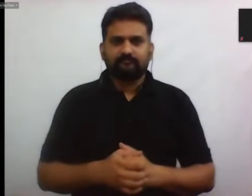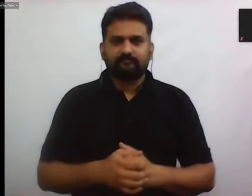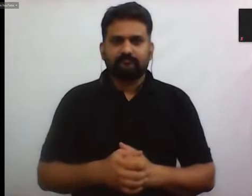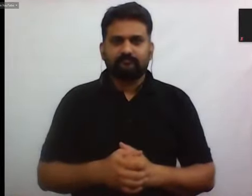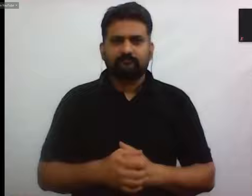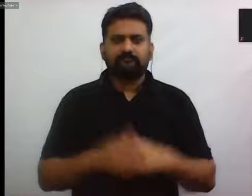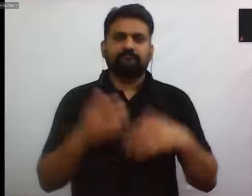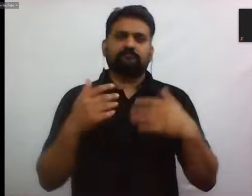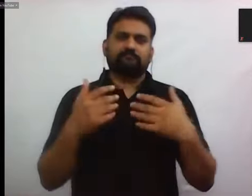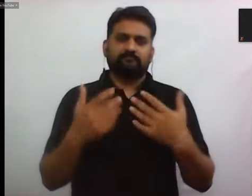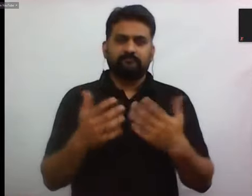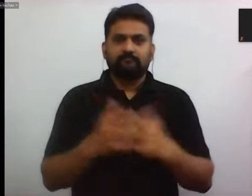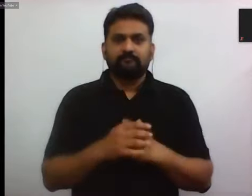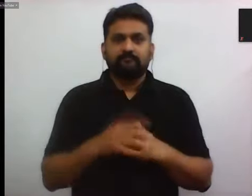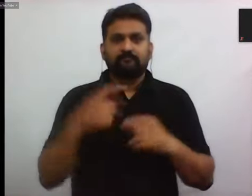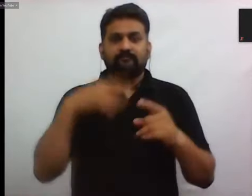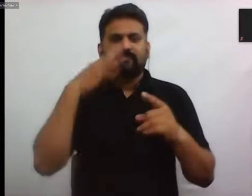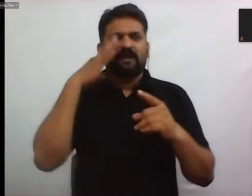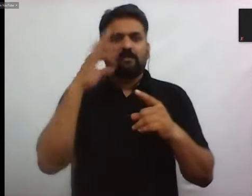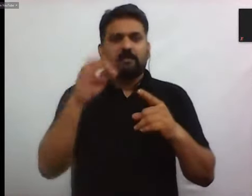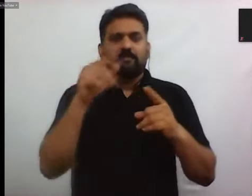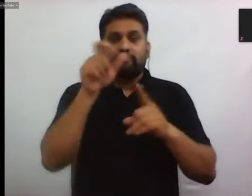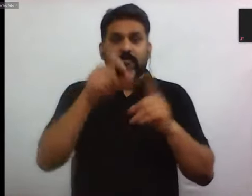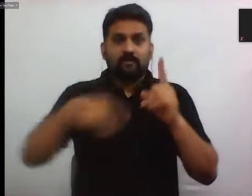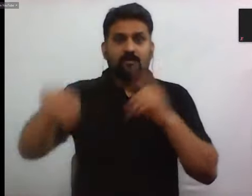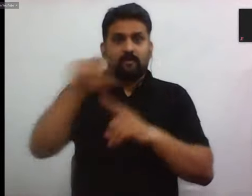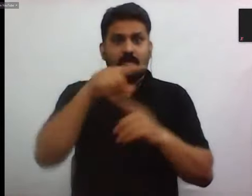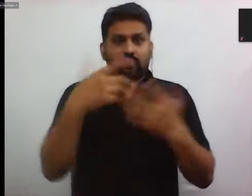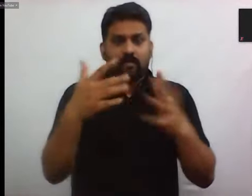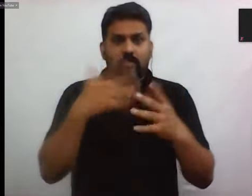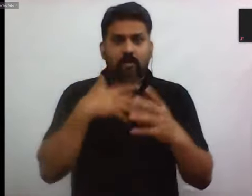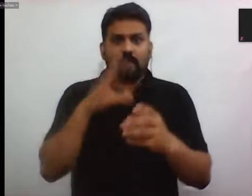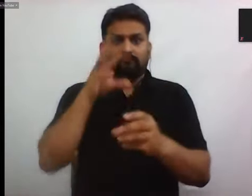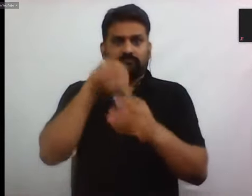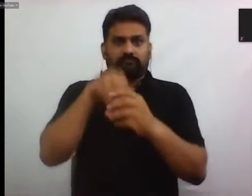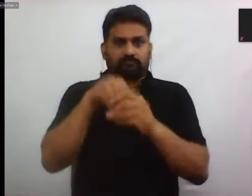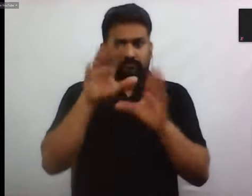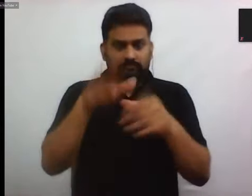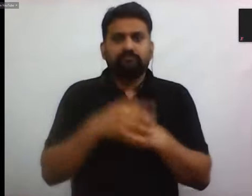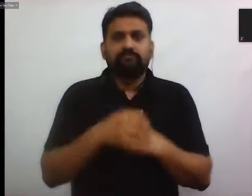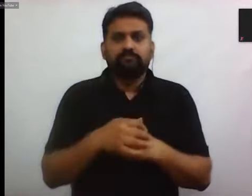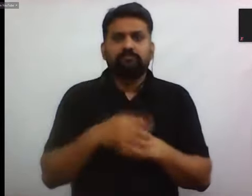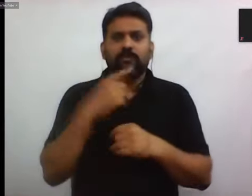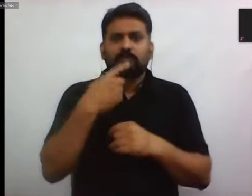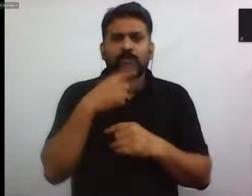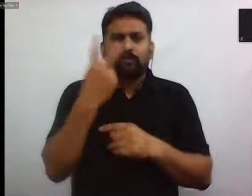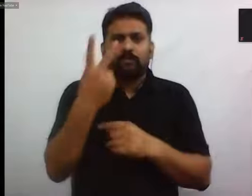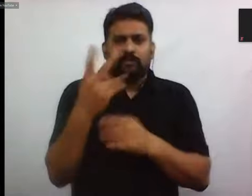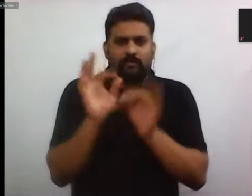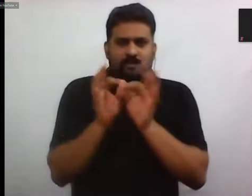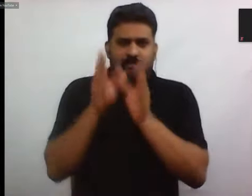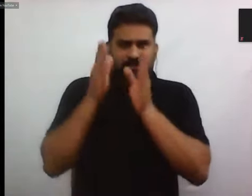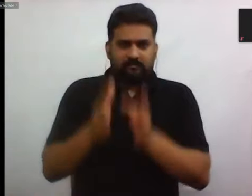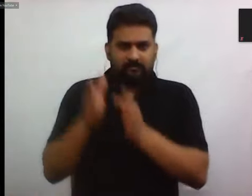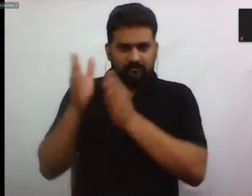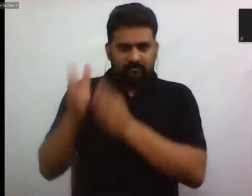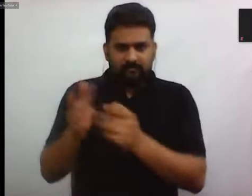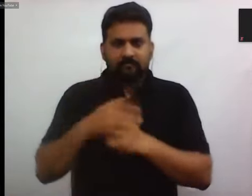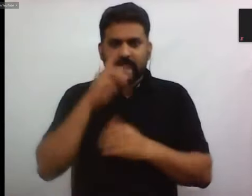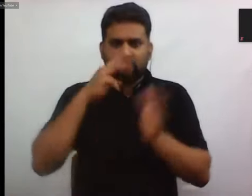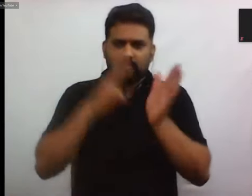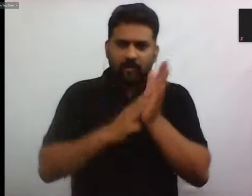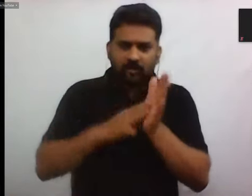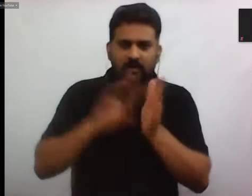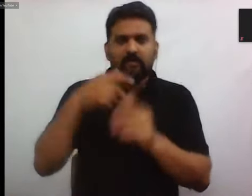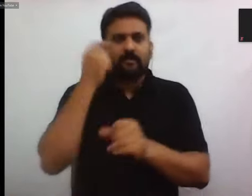बहुत ही इम्पोर्टेंट लोग हमारे बीच में आज जो है वो है हमारे दो इंटरप्रेटर्स मोनिका एंड